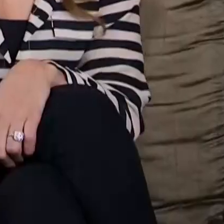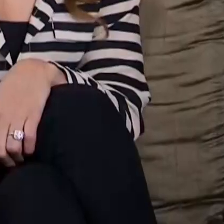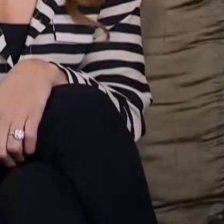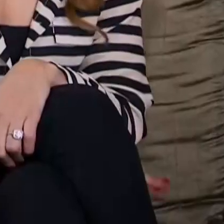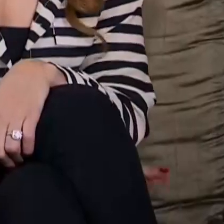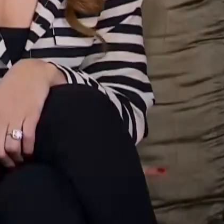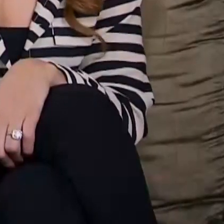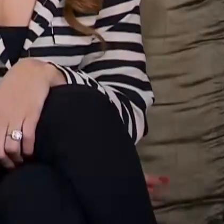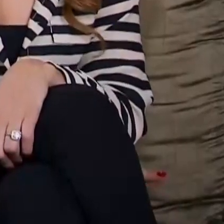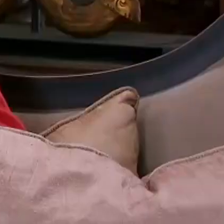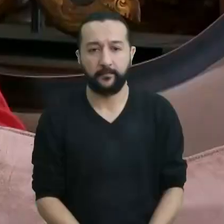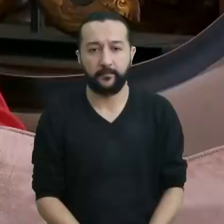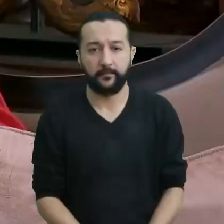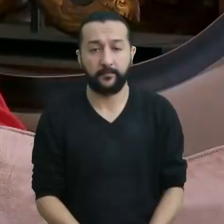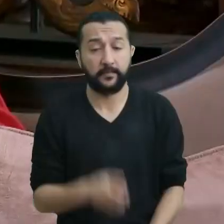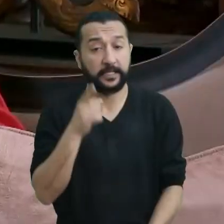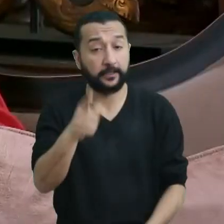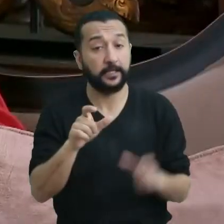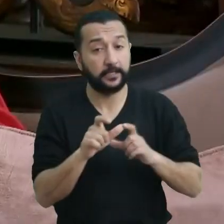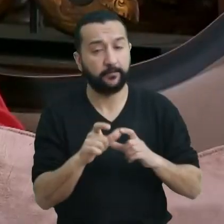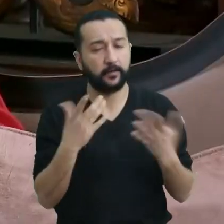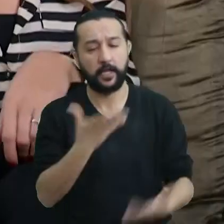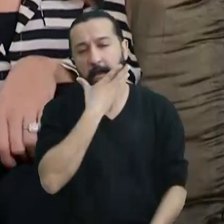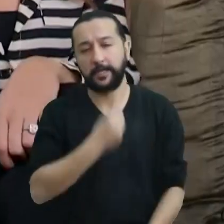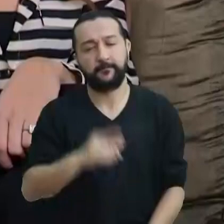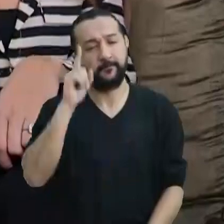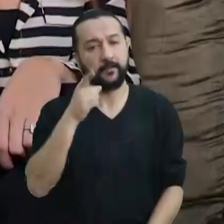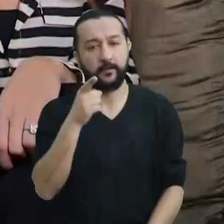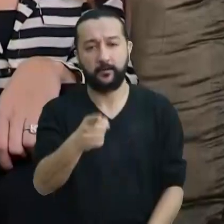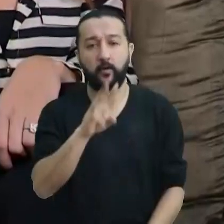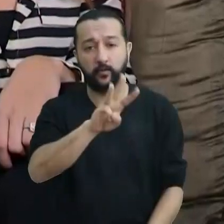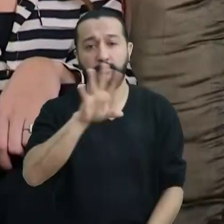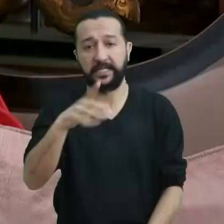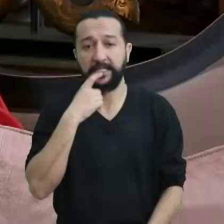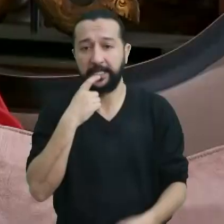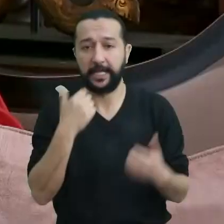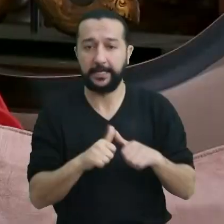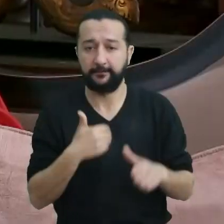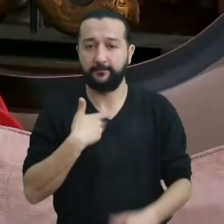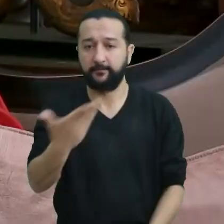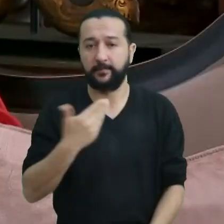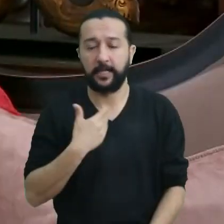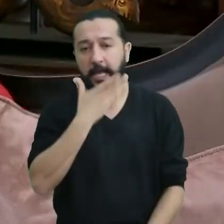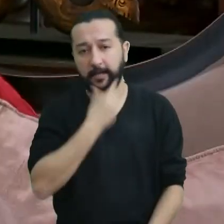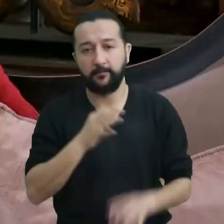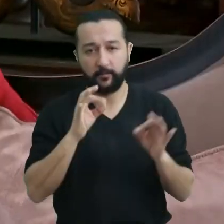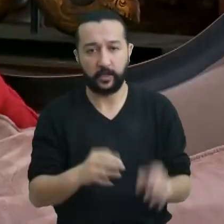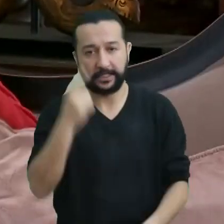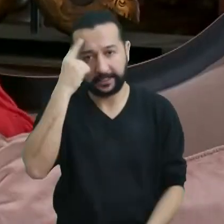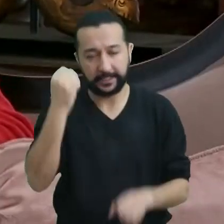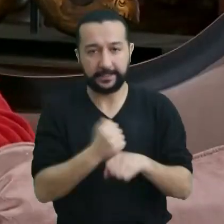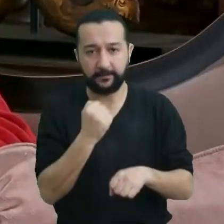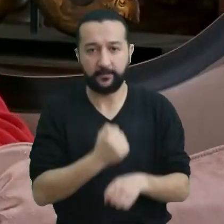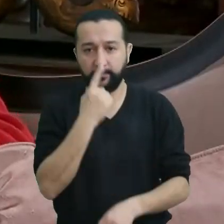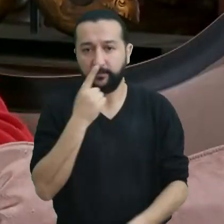Serpil ile Rüyam koltuğun diğer ucuna kaçmışlar. Ya Serpil ayıptır ya. 35 yıllık hatırımız var şurada ya. Ha bu kadarcık